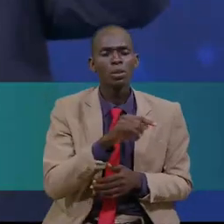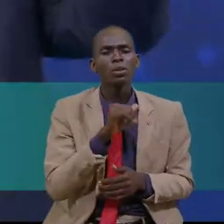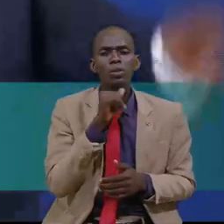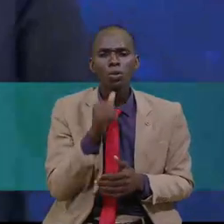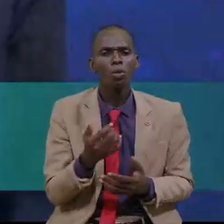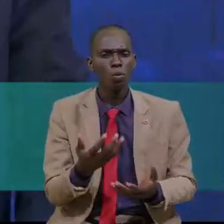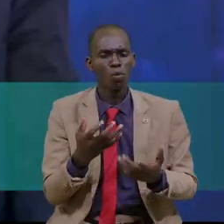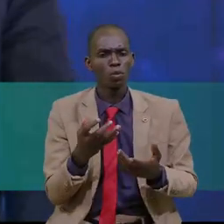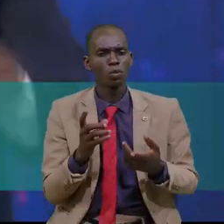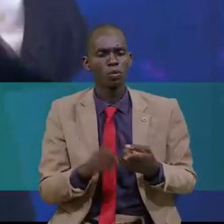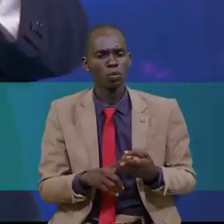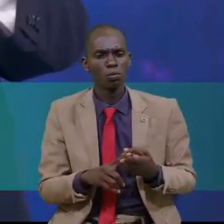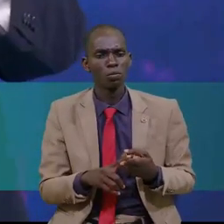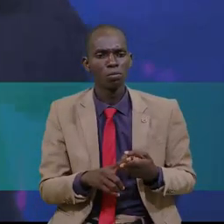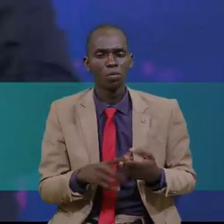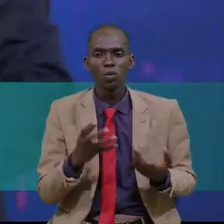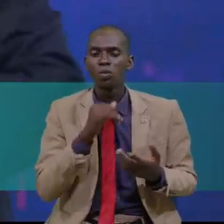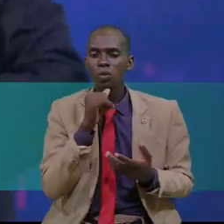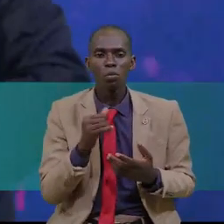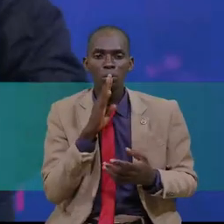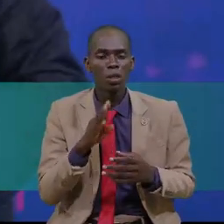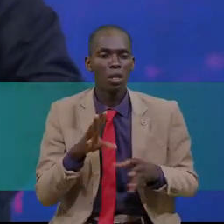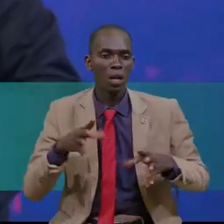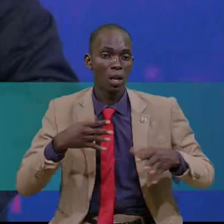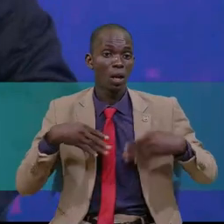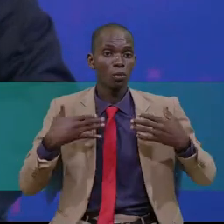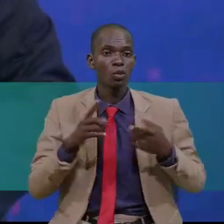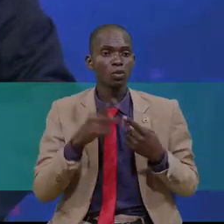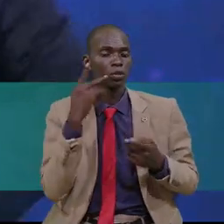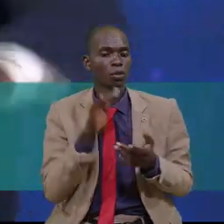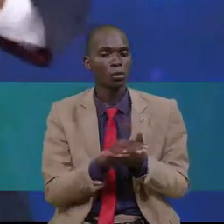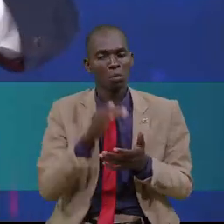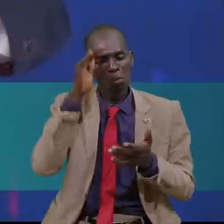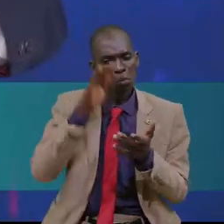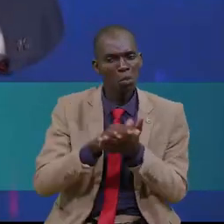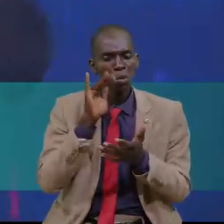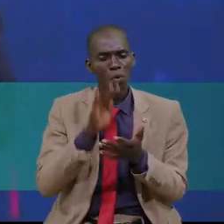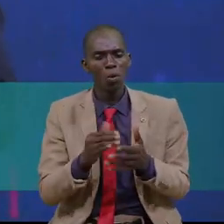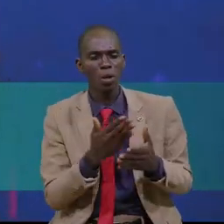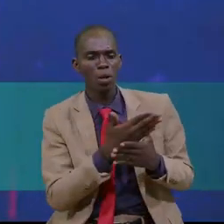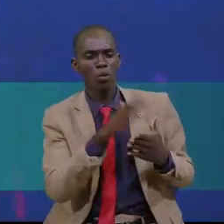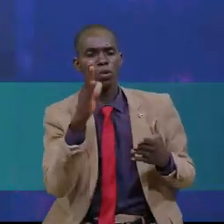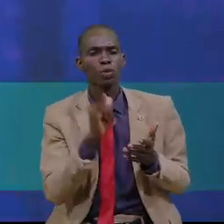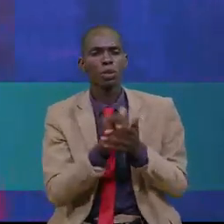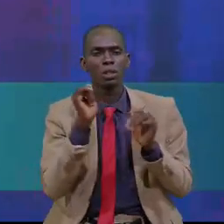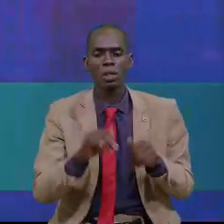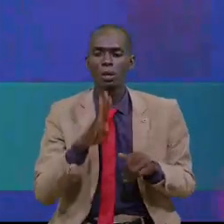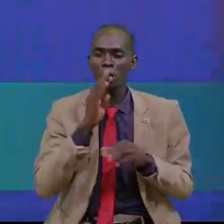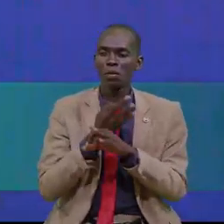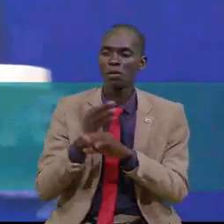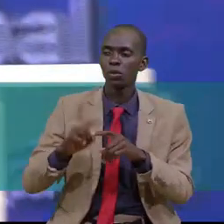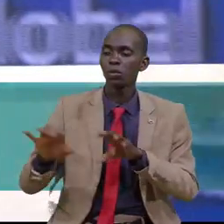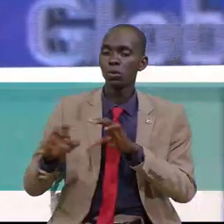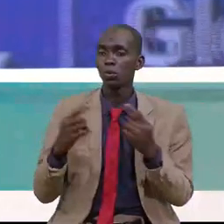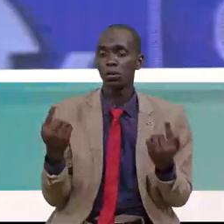Est-ce qu'ils ne veulent pas que leur femme soit loin pour qu'ils soient libres de péché, libres d'aller en enfer?